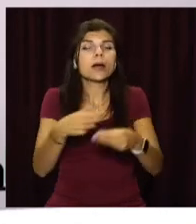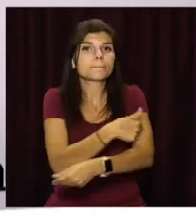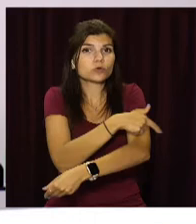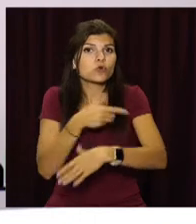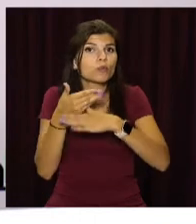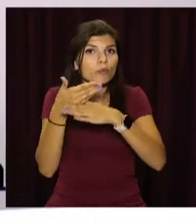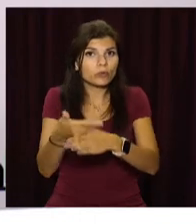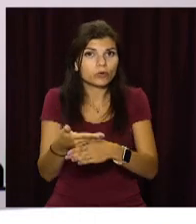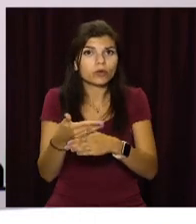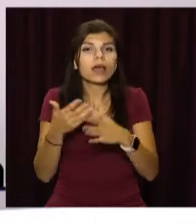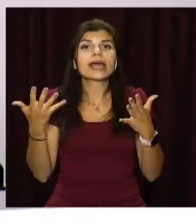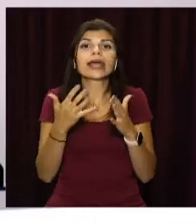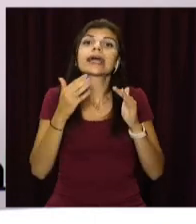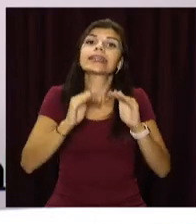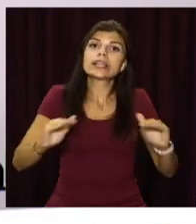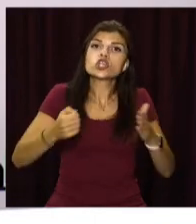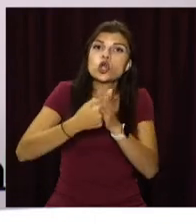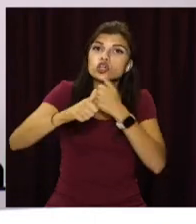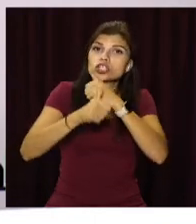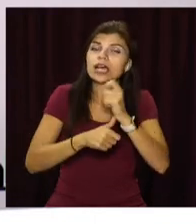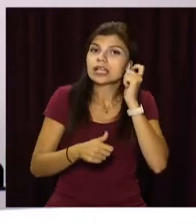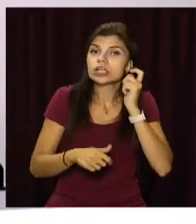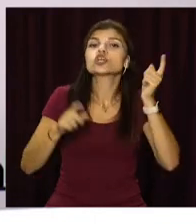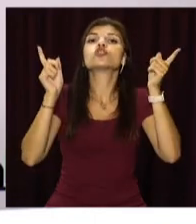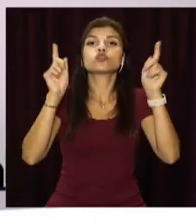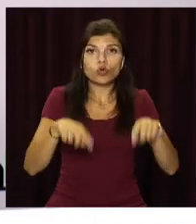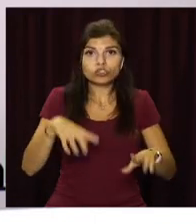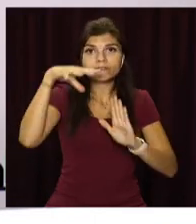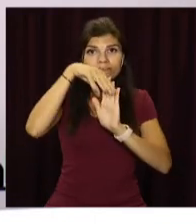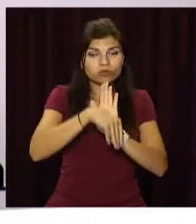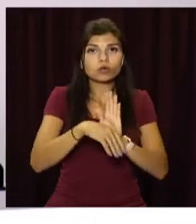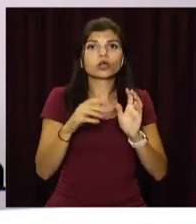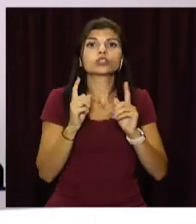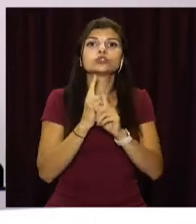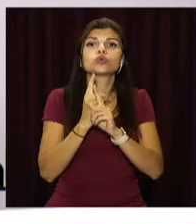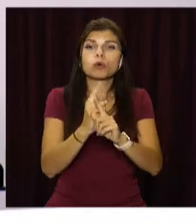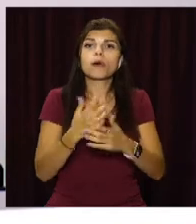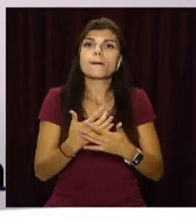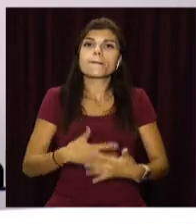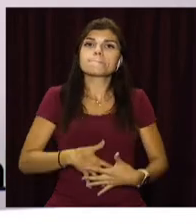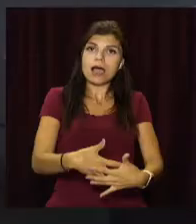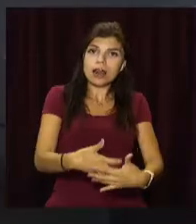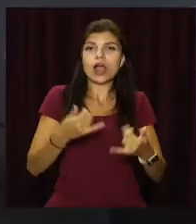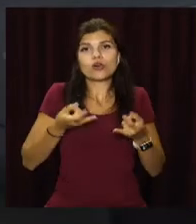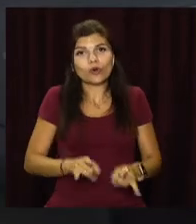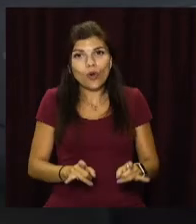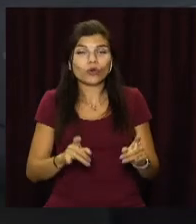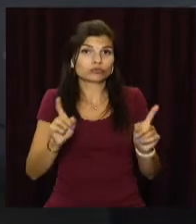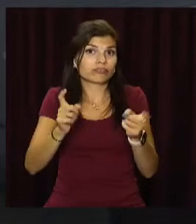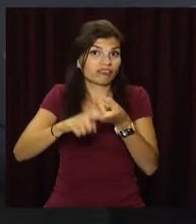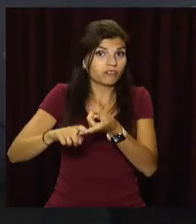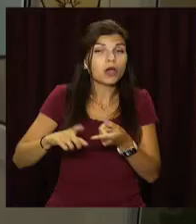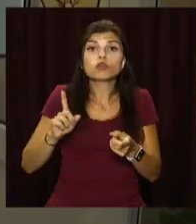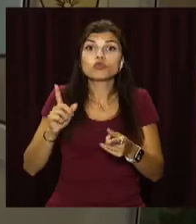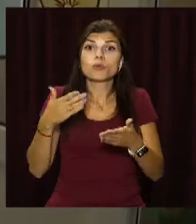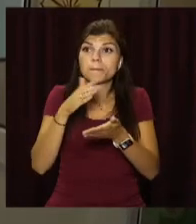медичної допомоги як і дітям до 16 років, так і супровід вагітності і пологів. Аби отримати